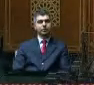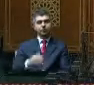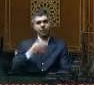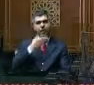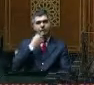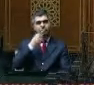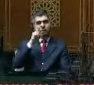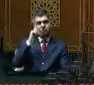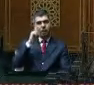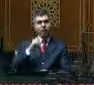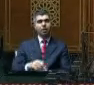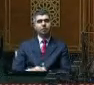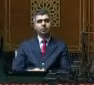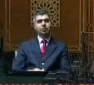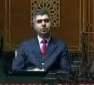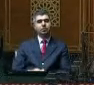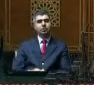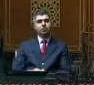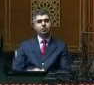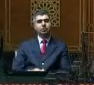بسم الله الرحمن الرحيم،